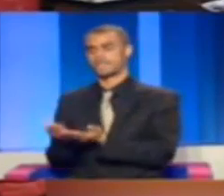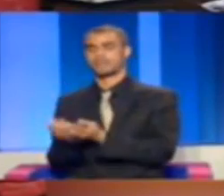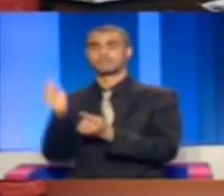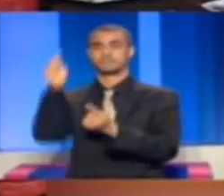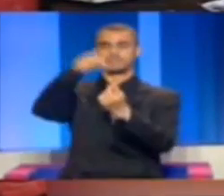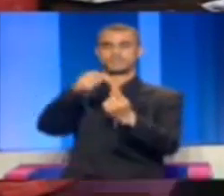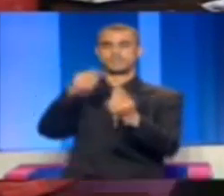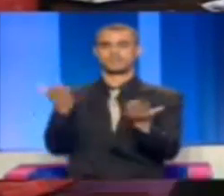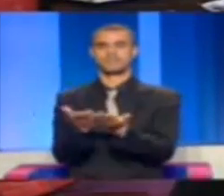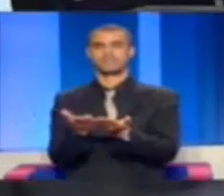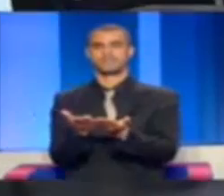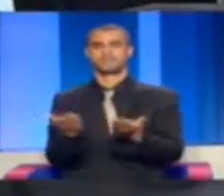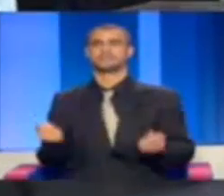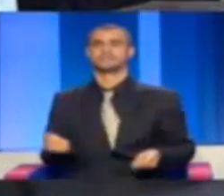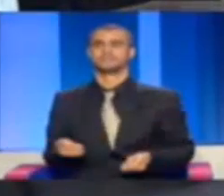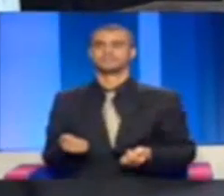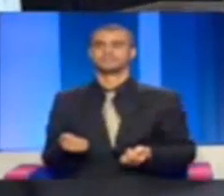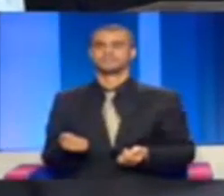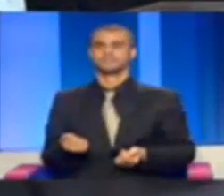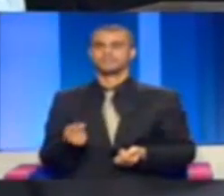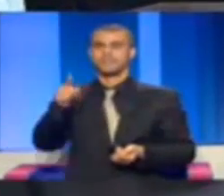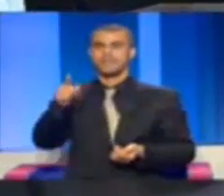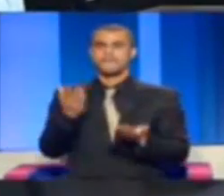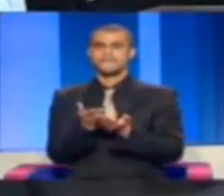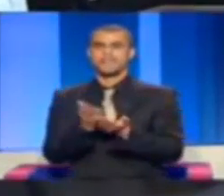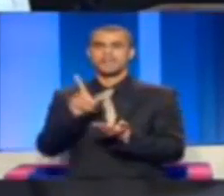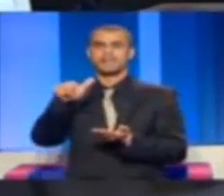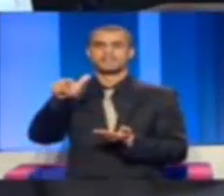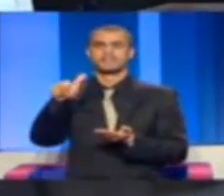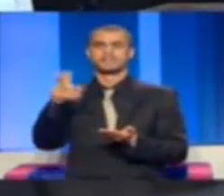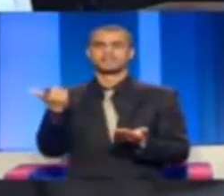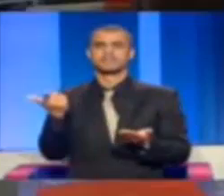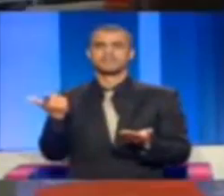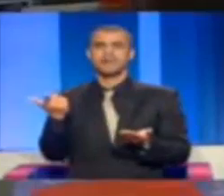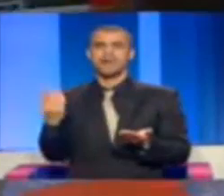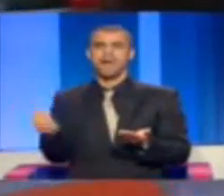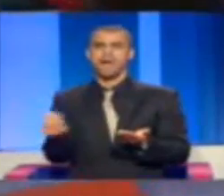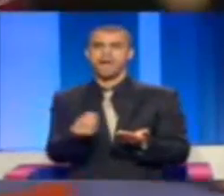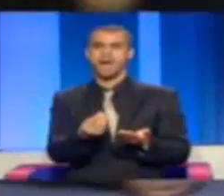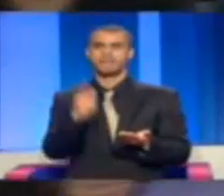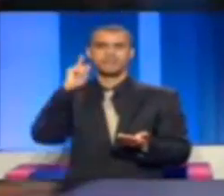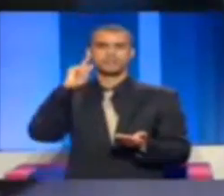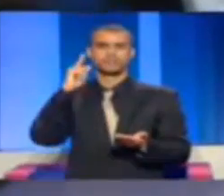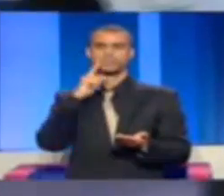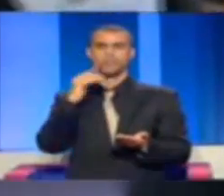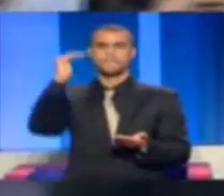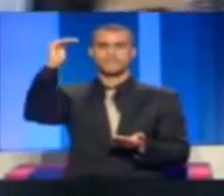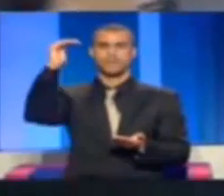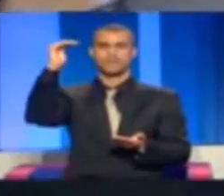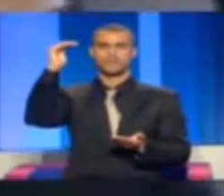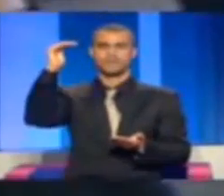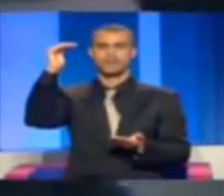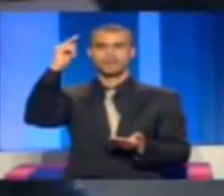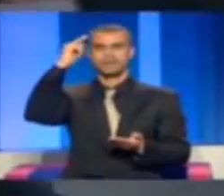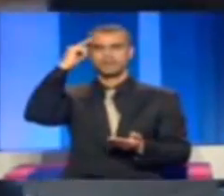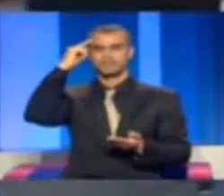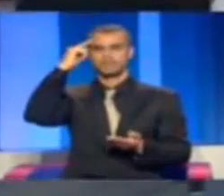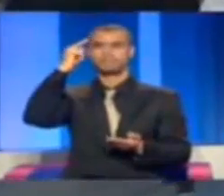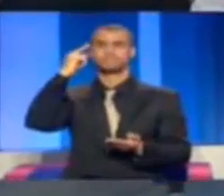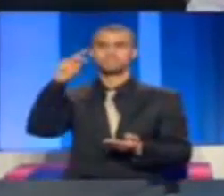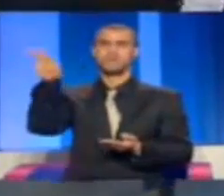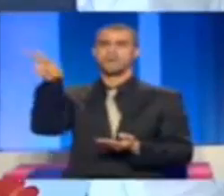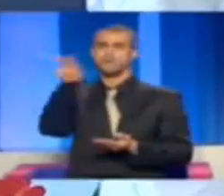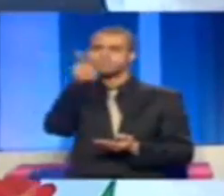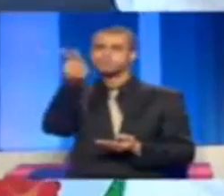خرجوا من داك الانعزال. المدرسة تضم كذلك فصولا لتلاميذ أكبر سنا قطعوا أشواطا